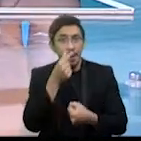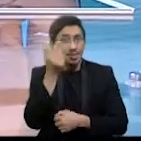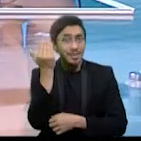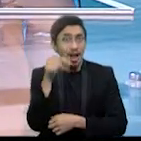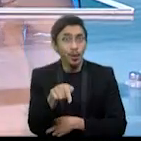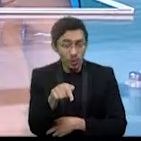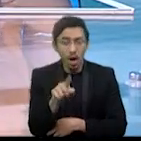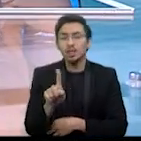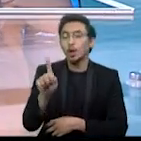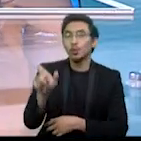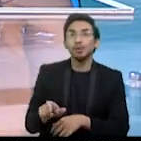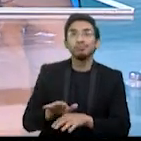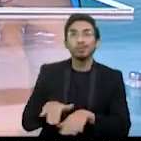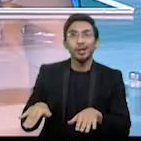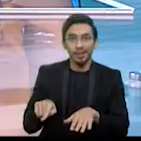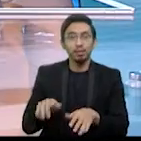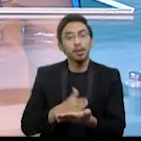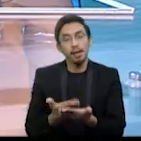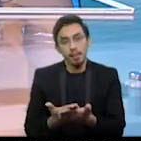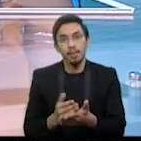lalu dan menewaskan seorang pelajar.